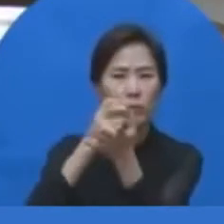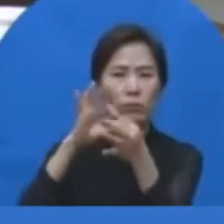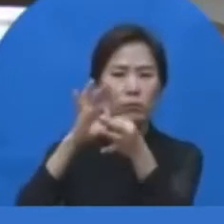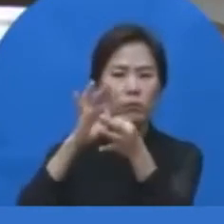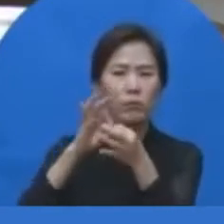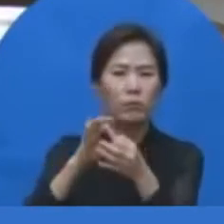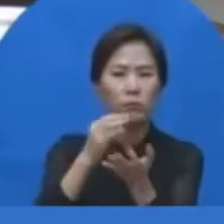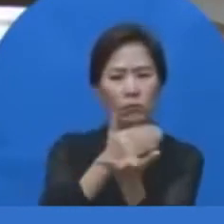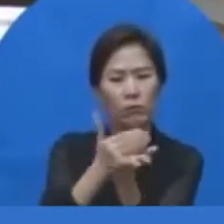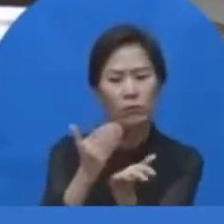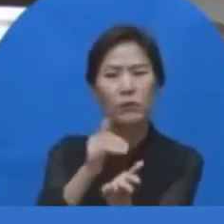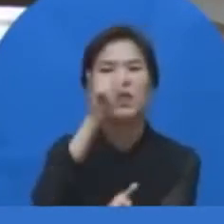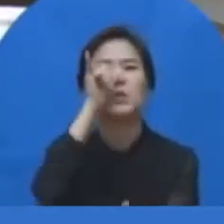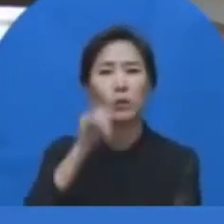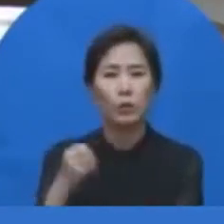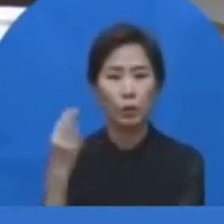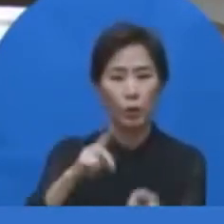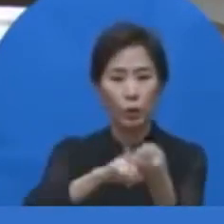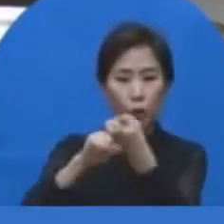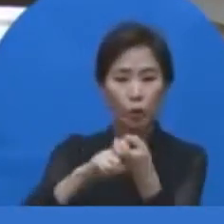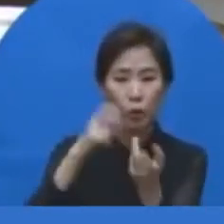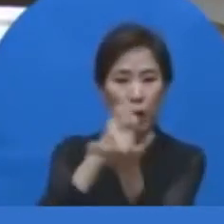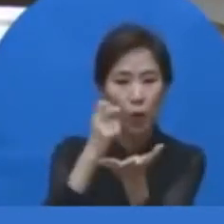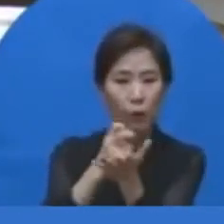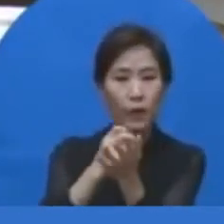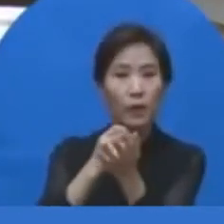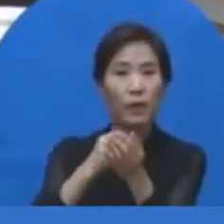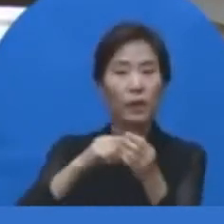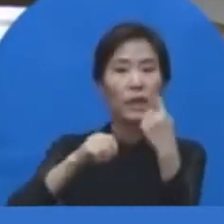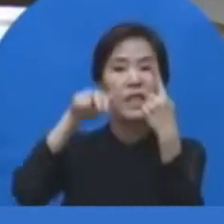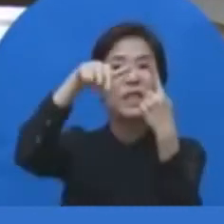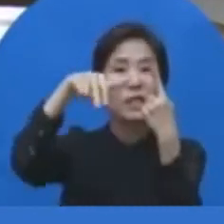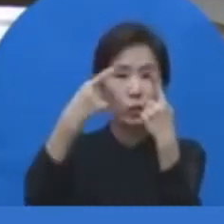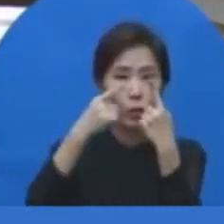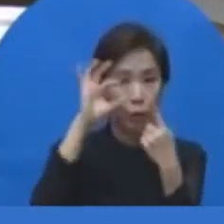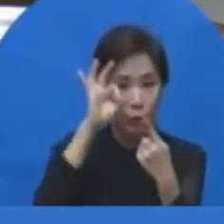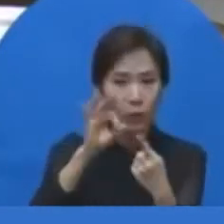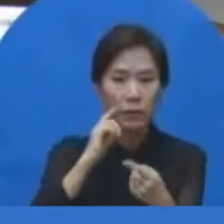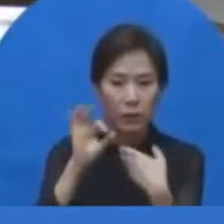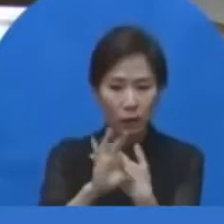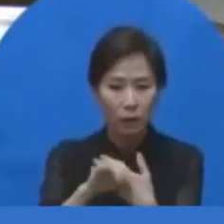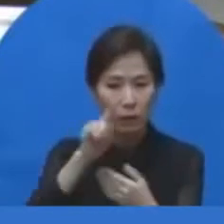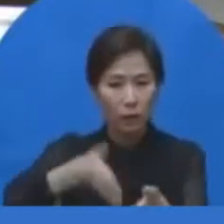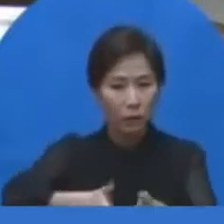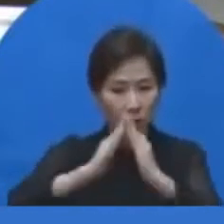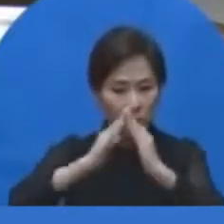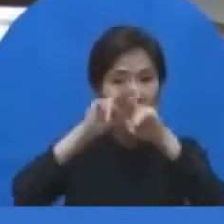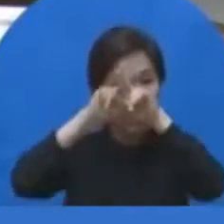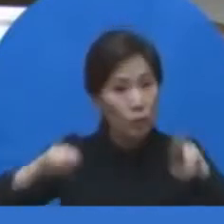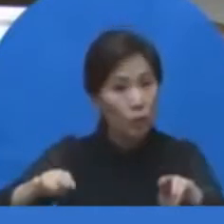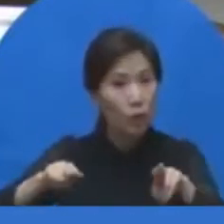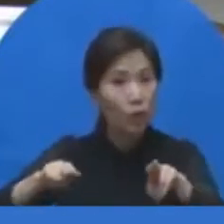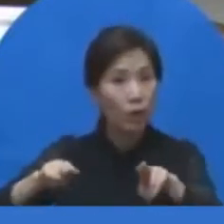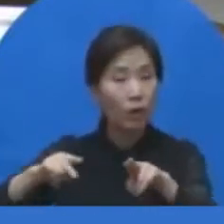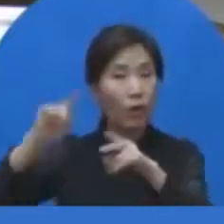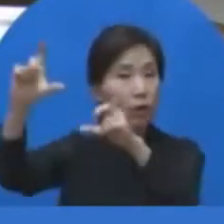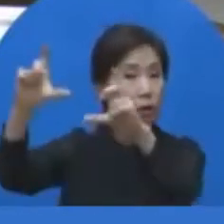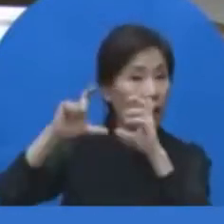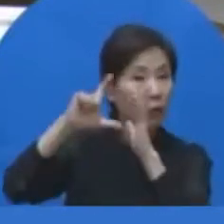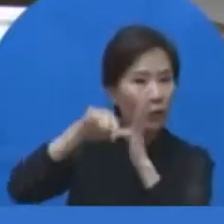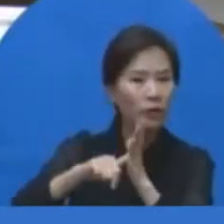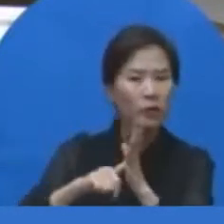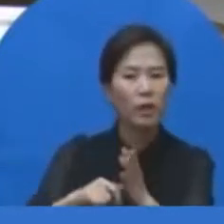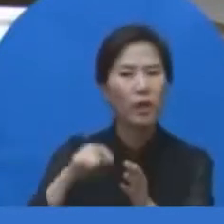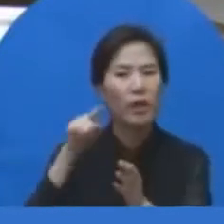그리고 노조법 시행령 1조에서는 그 설립신고서 반려와 관련해서 중간에 보완을 요구할